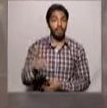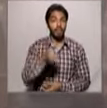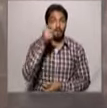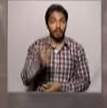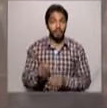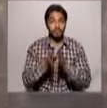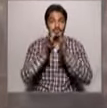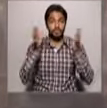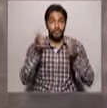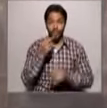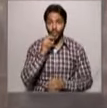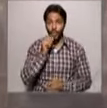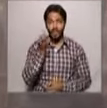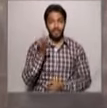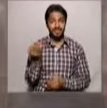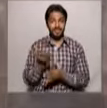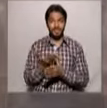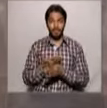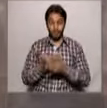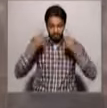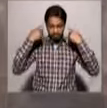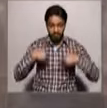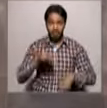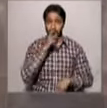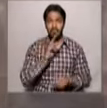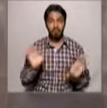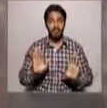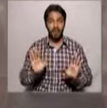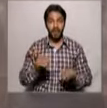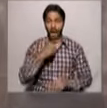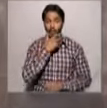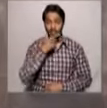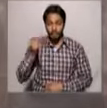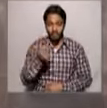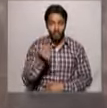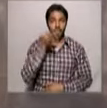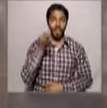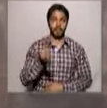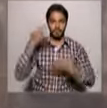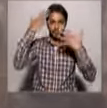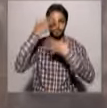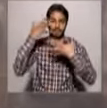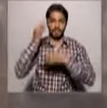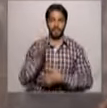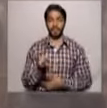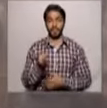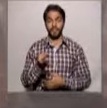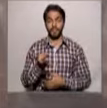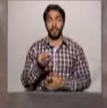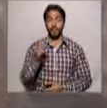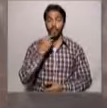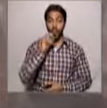هذا المعنى لا يقبلها الله عز وجل، ولا تصح ولا يرفع عنه أداؤها،